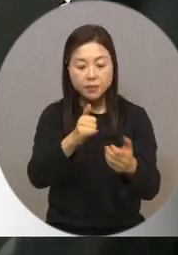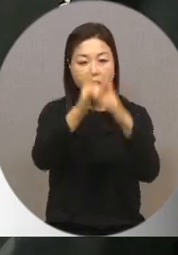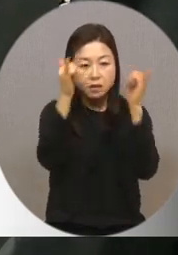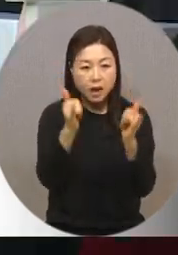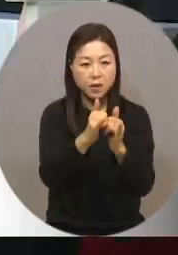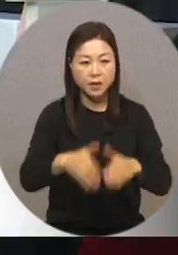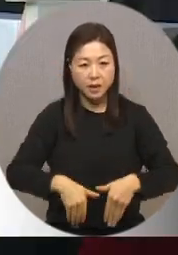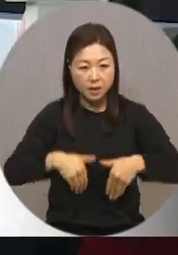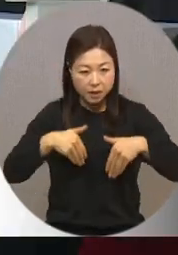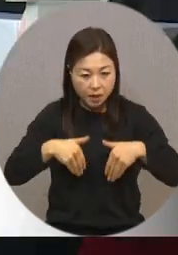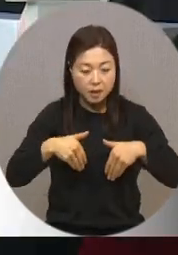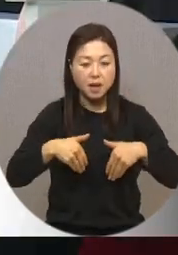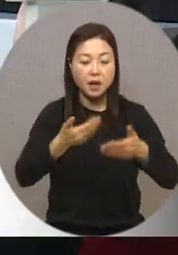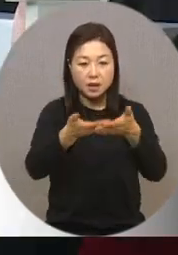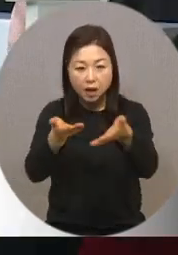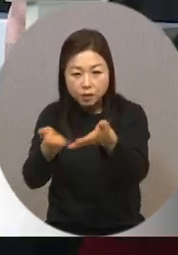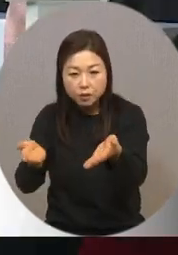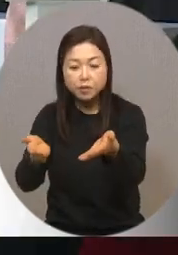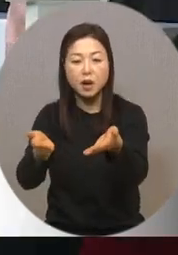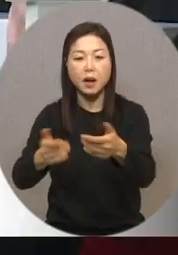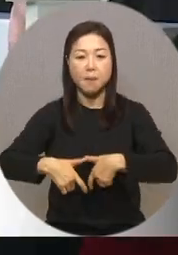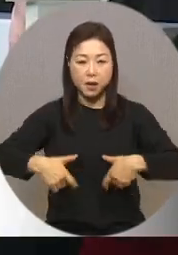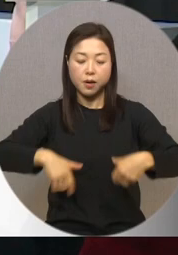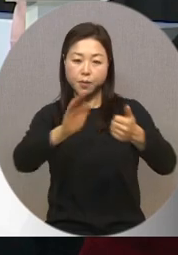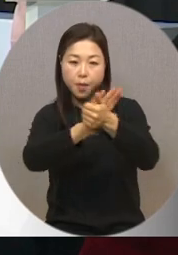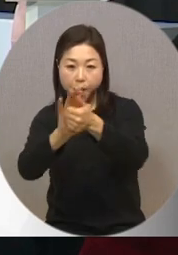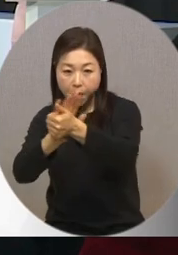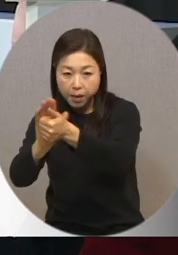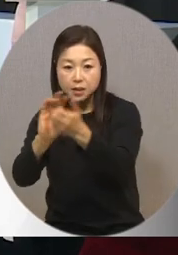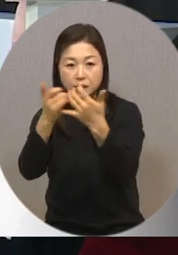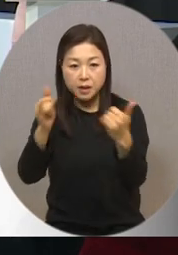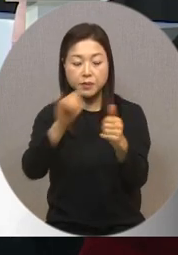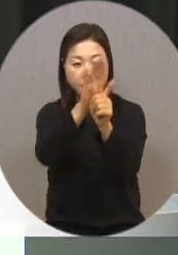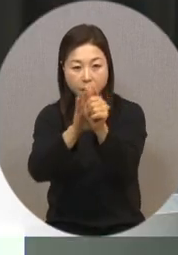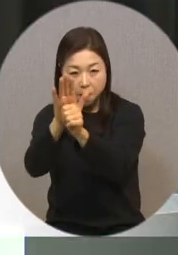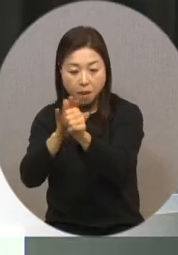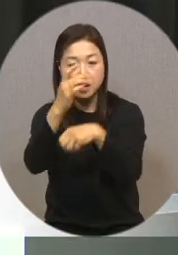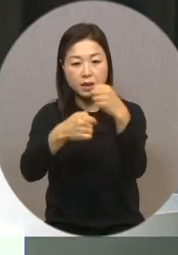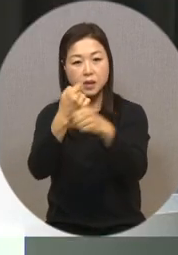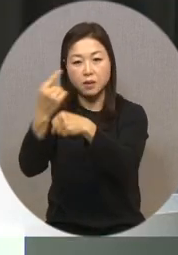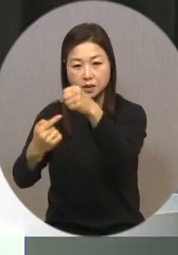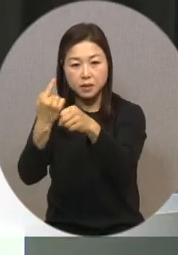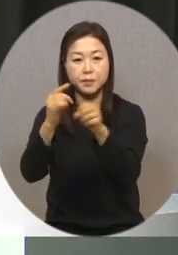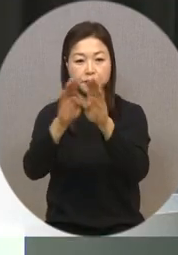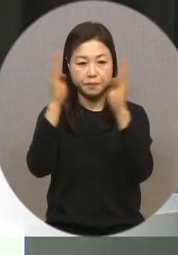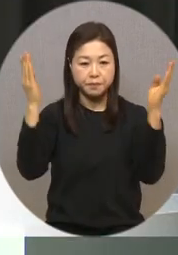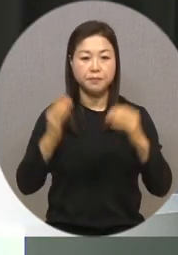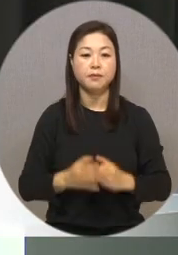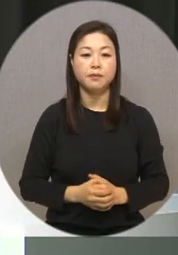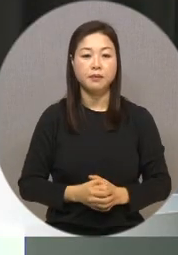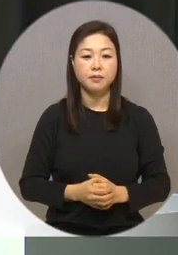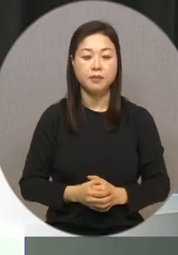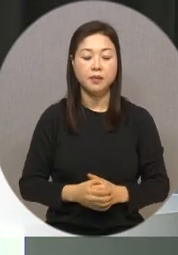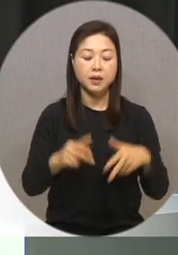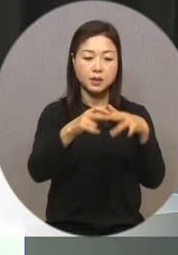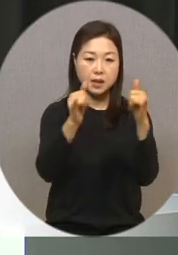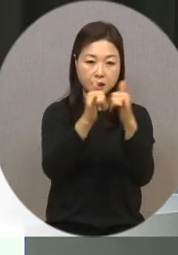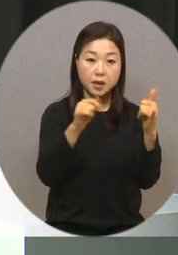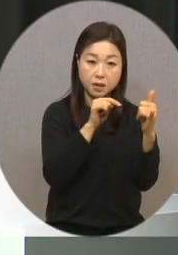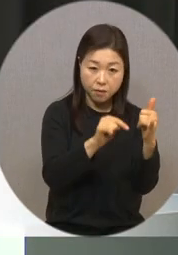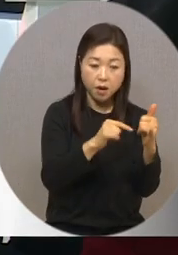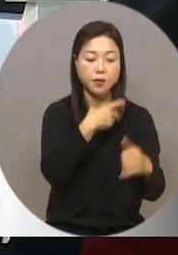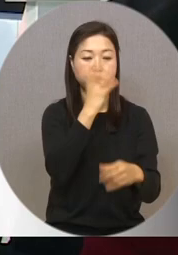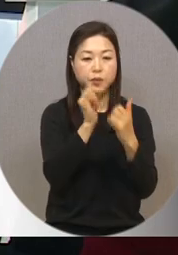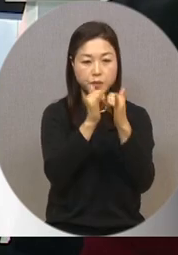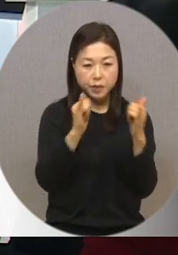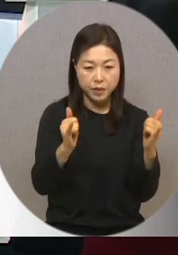나눔과 배려 정신을 확립하는 데 기여한 이들을 격려하고자 매년 열리고 있습니다. 특히 장애인을 비롯해